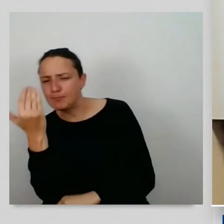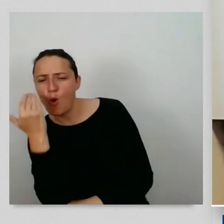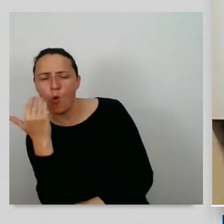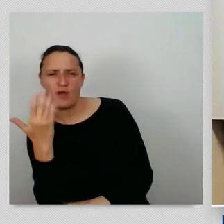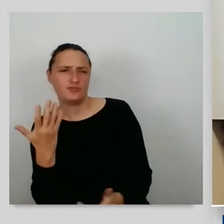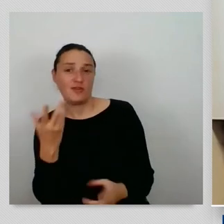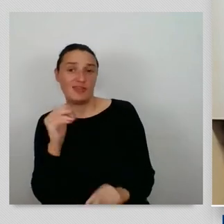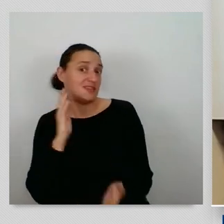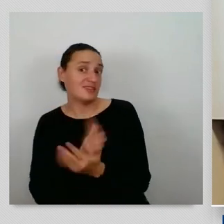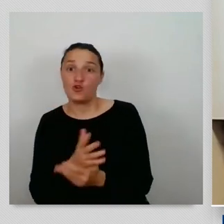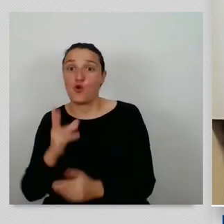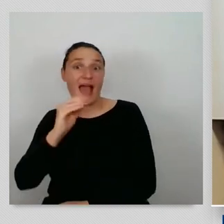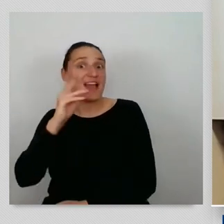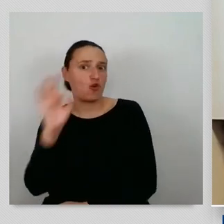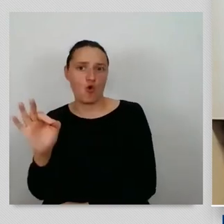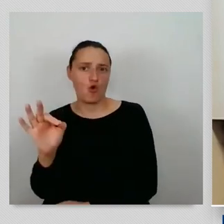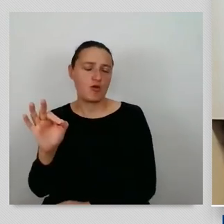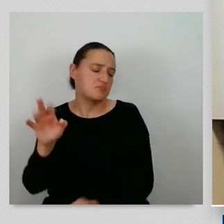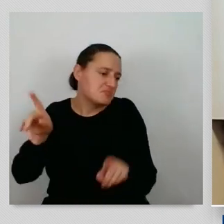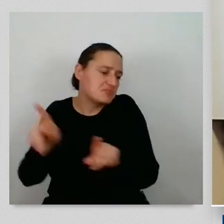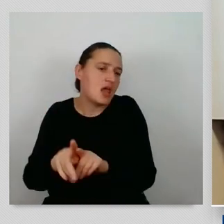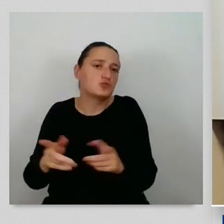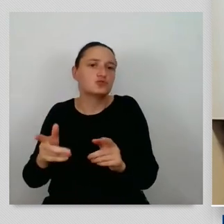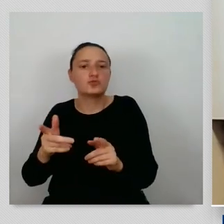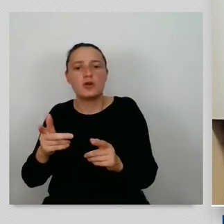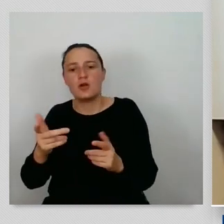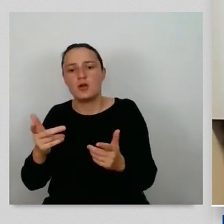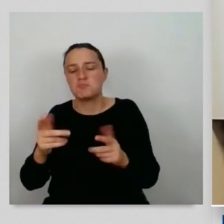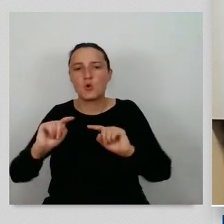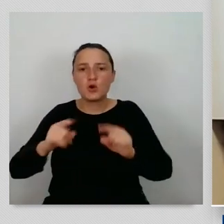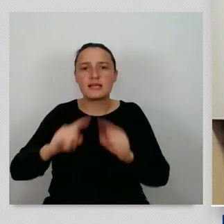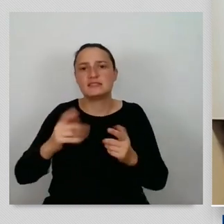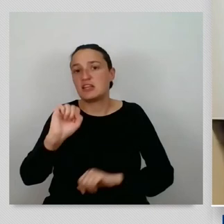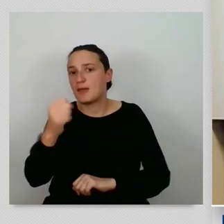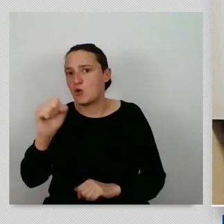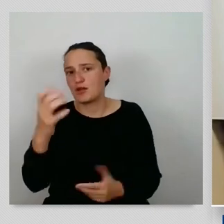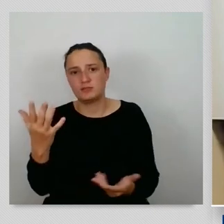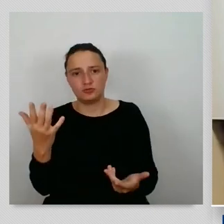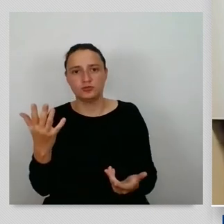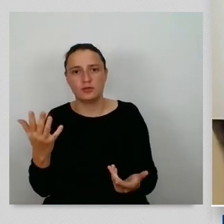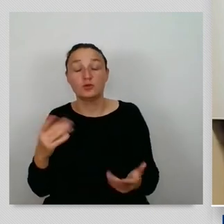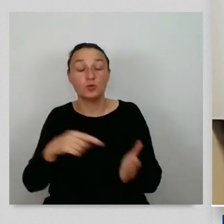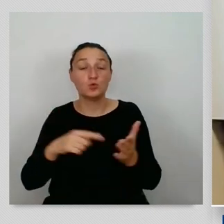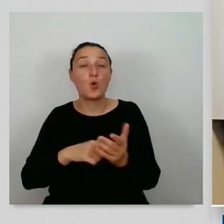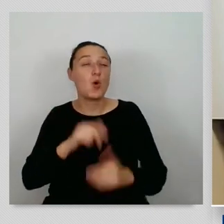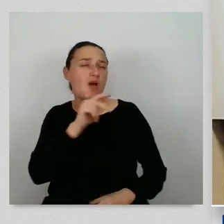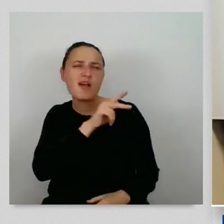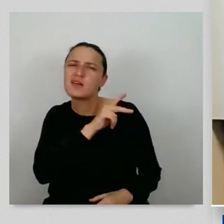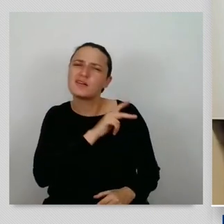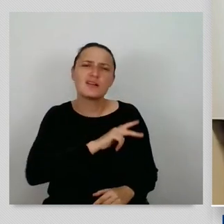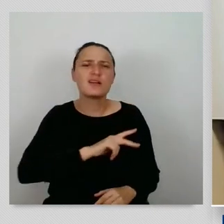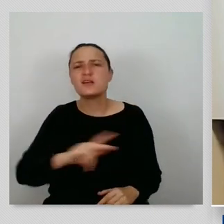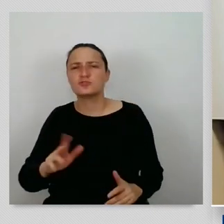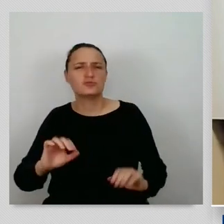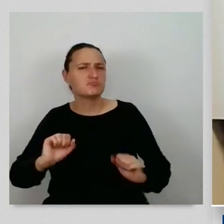nie tylko ekologicznymi, prawda, ale tymi też o szeroko pojętej demokracji, tak naprawdę każdym, walczącymi